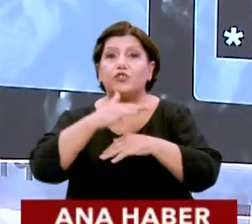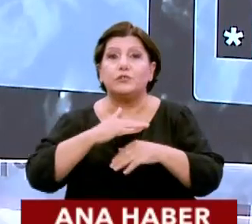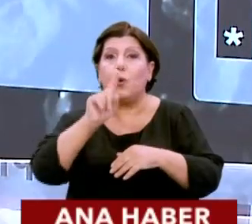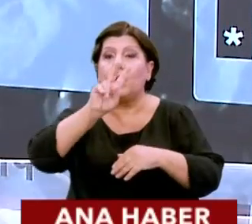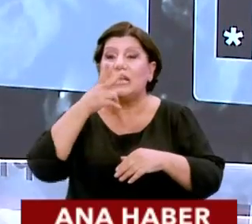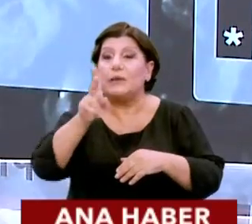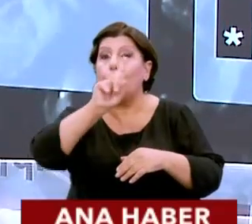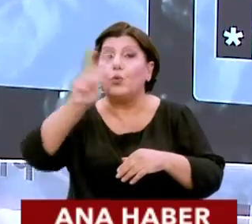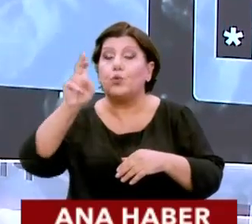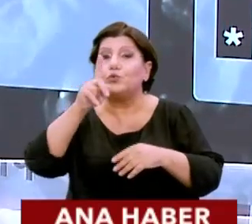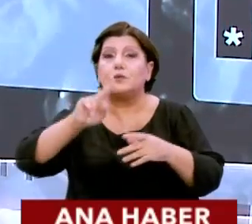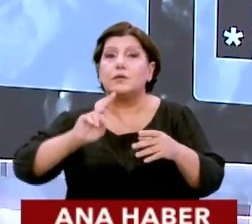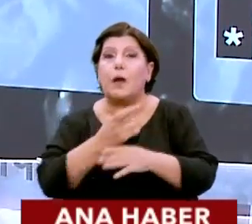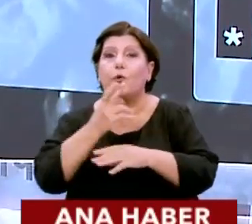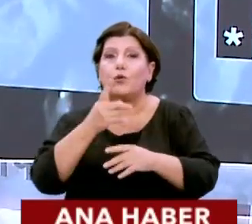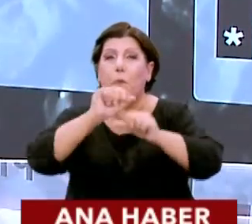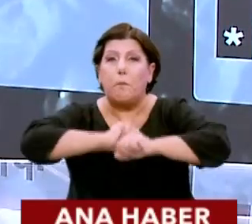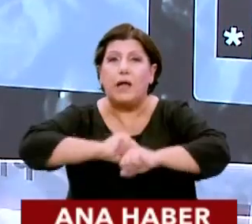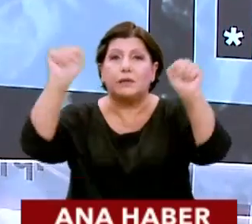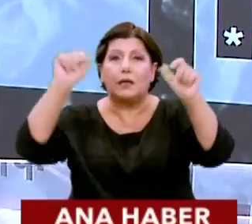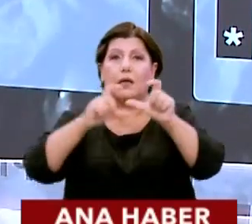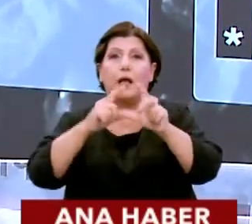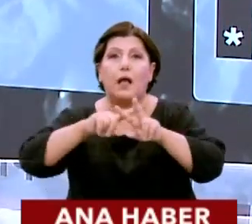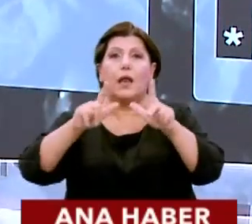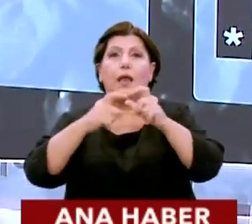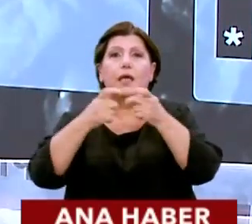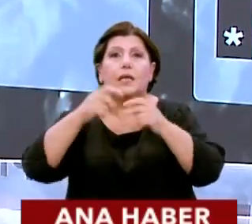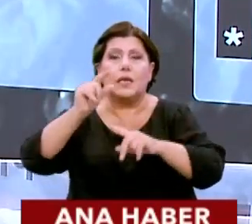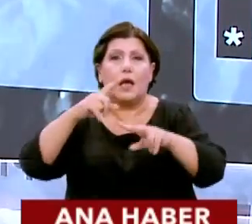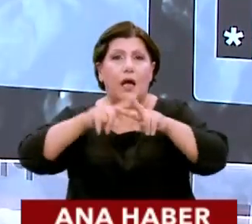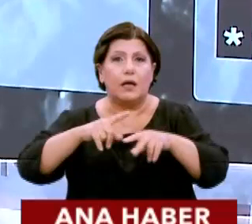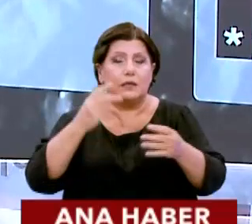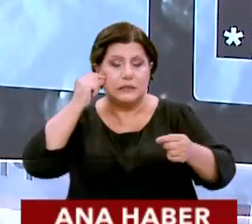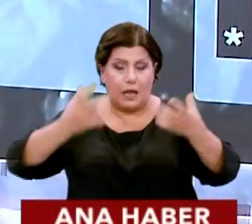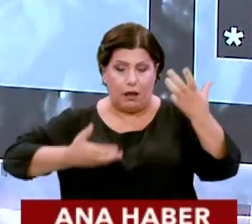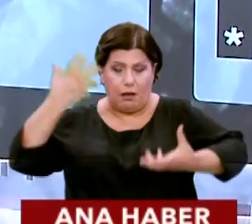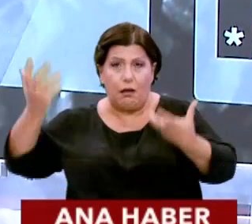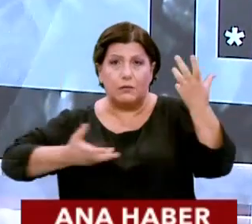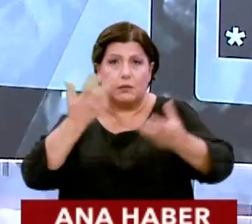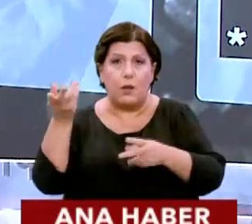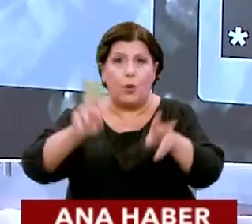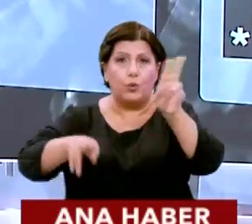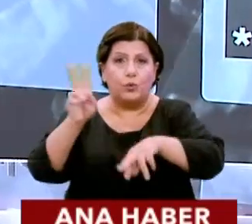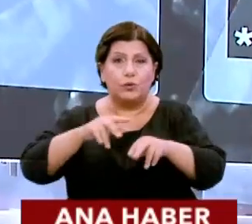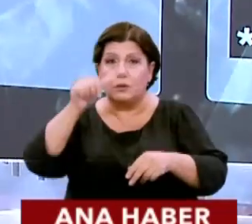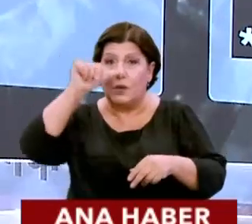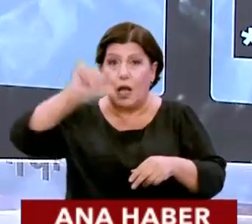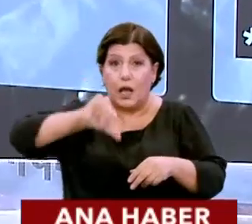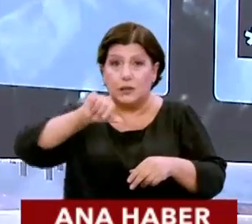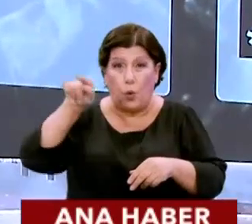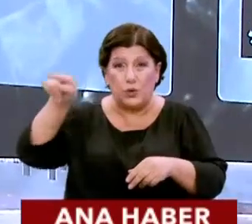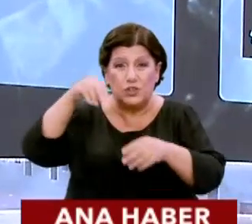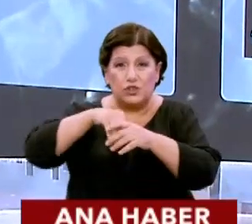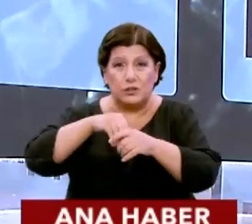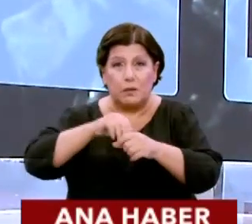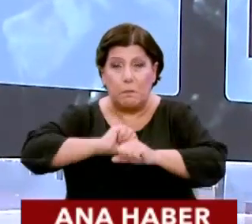o patlayan Galeri var ya yanarak öldü insanın benim orada oradaki gaz ihtimalinin